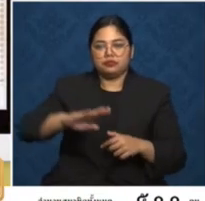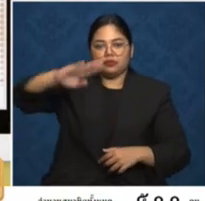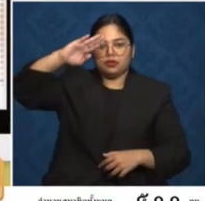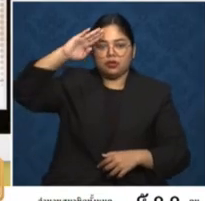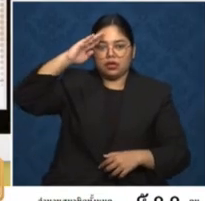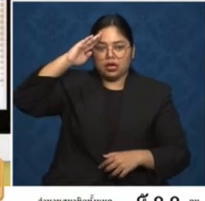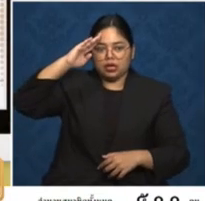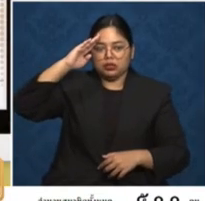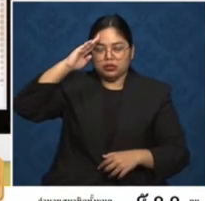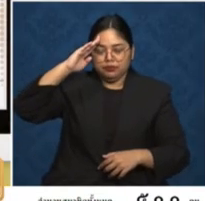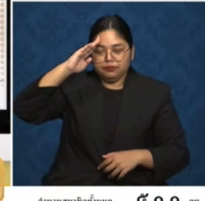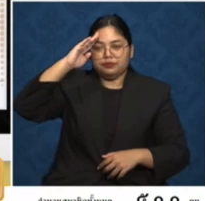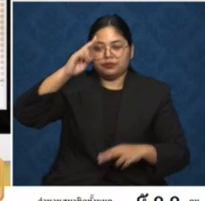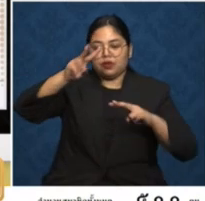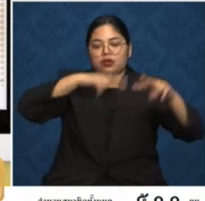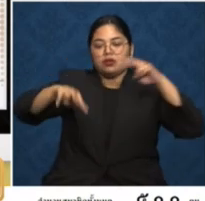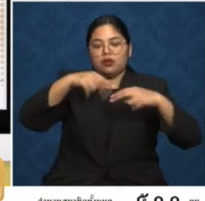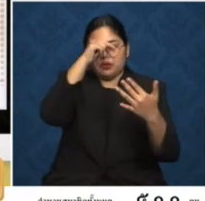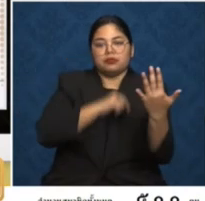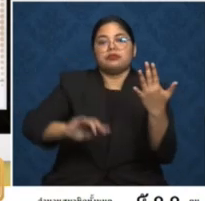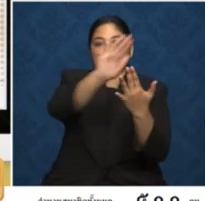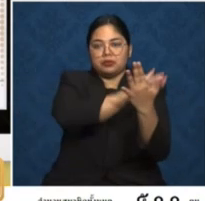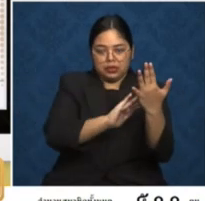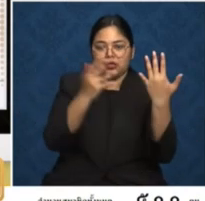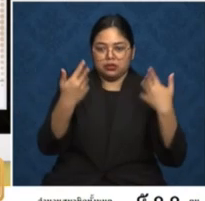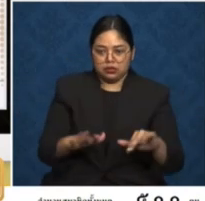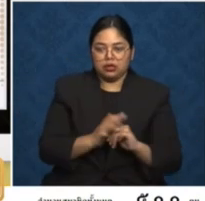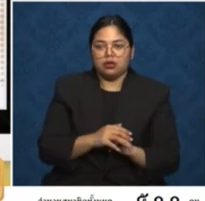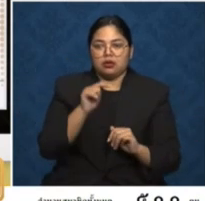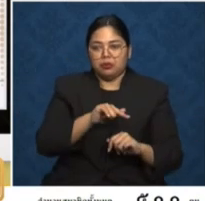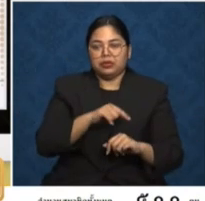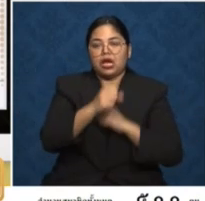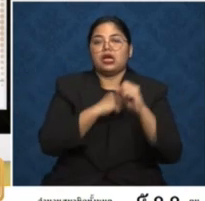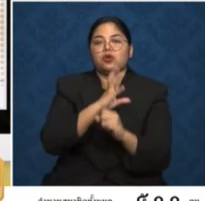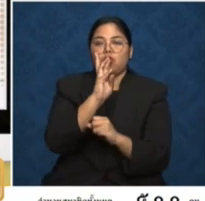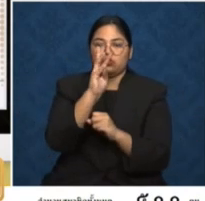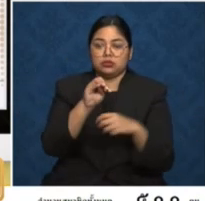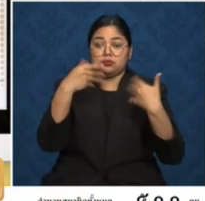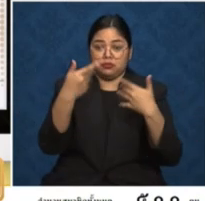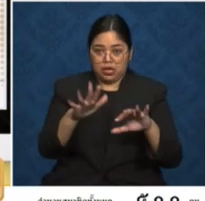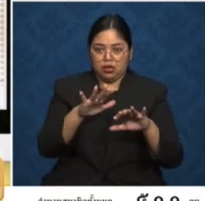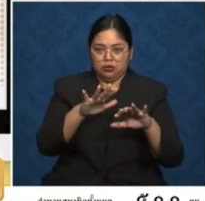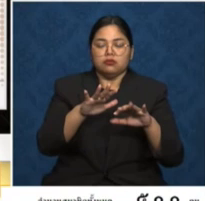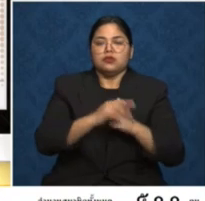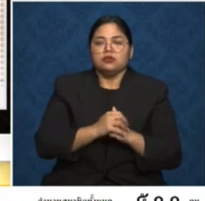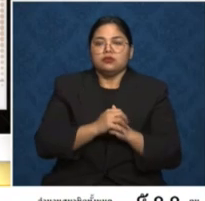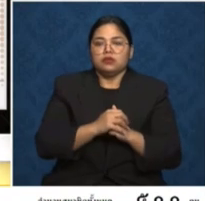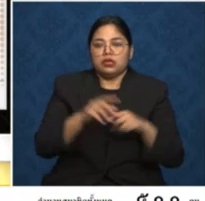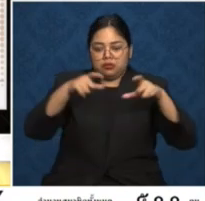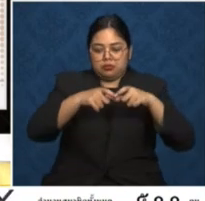ที่ดูแลประเทศฉะนั้นเมื่อเขาปลดเกษียณแล้วเขาได้รับบัตรผ่านศึ